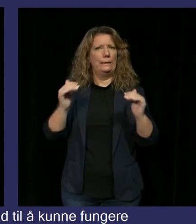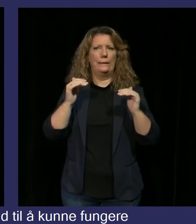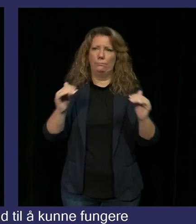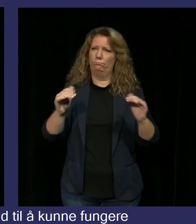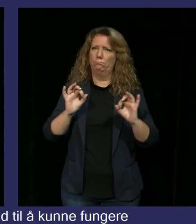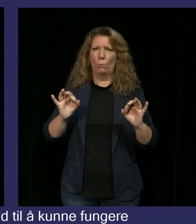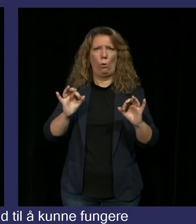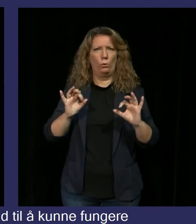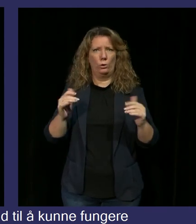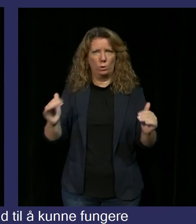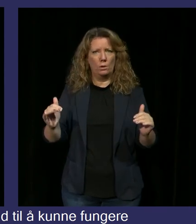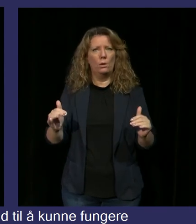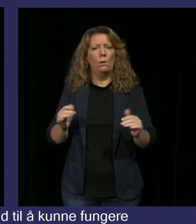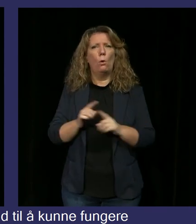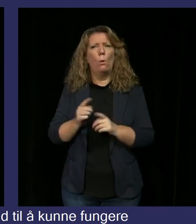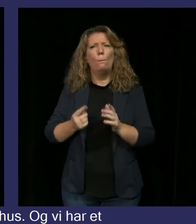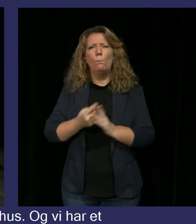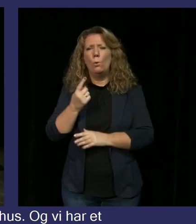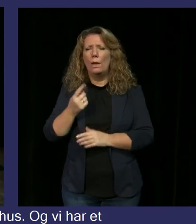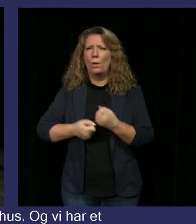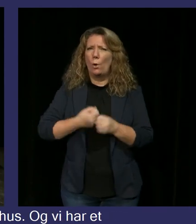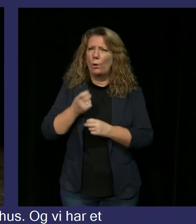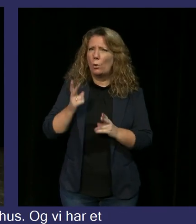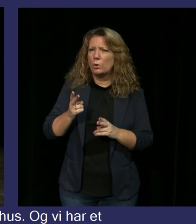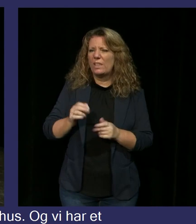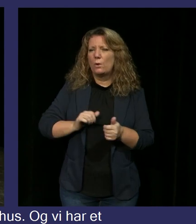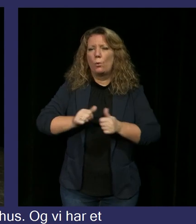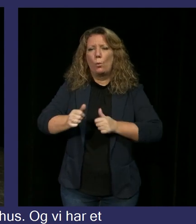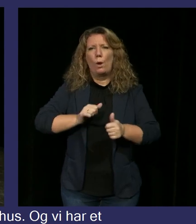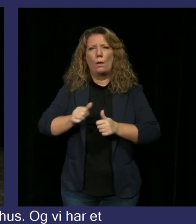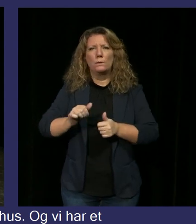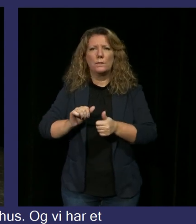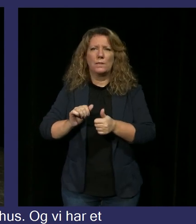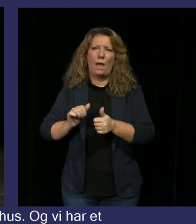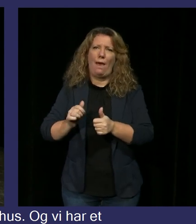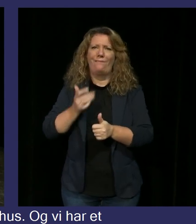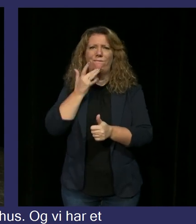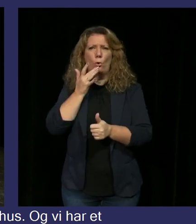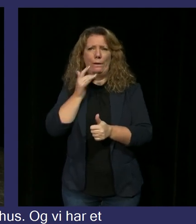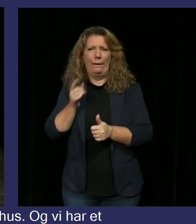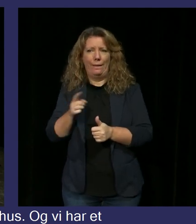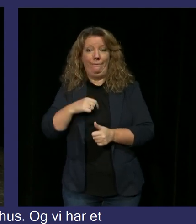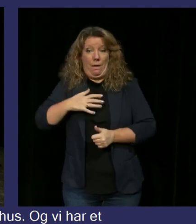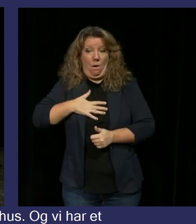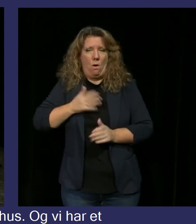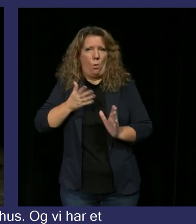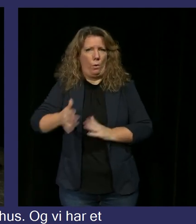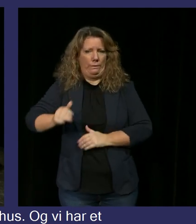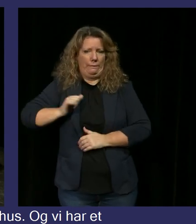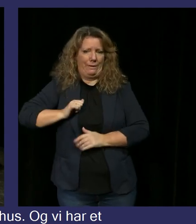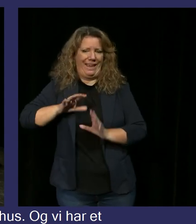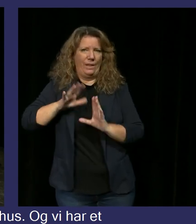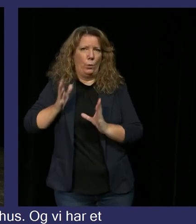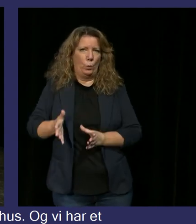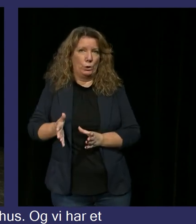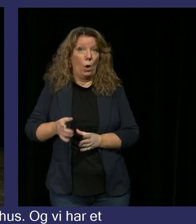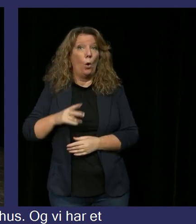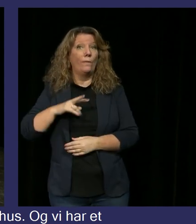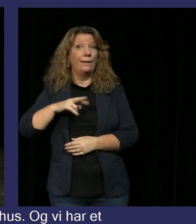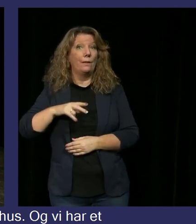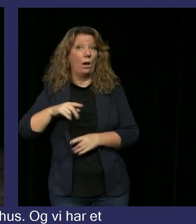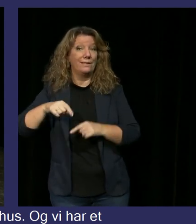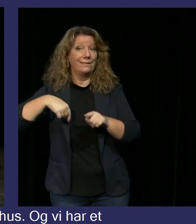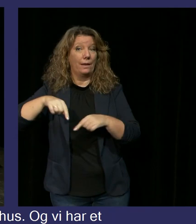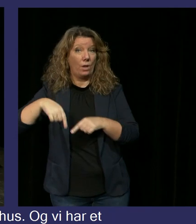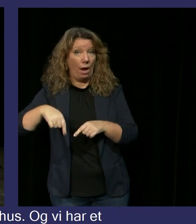faktisk kanskje gjøre det til et konkurransefortrinn på noen områder, at vi har liksom orden I eget hus, og vi har et digitaliseringsdirektorat som